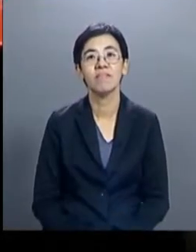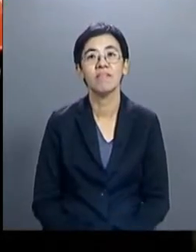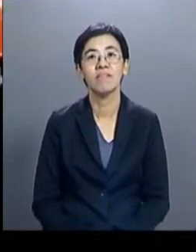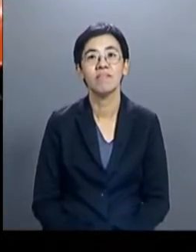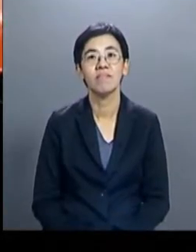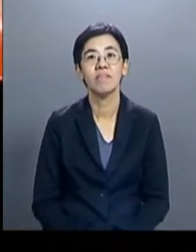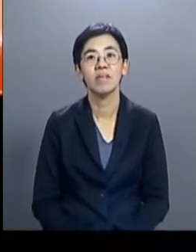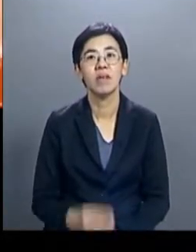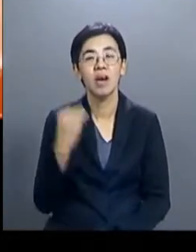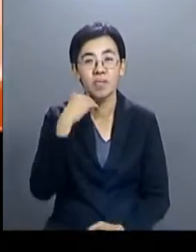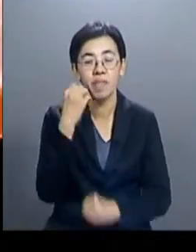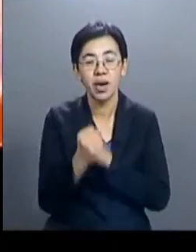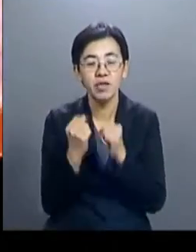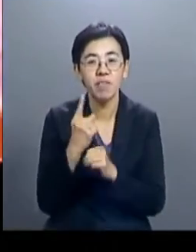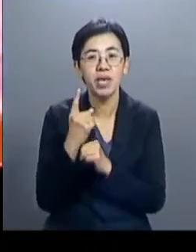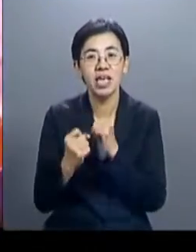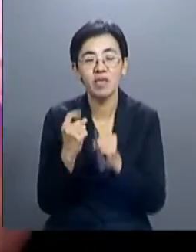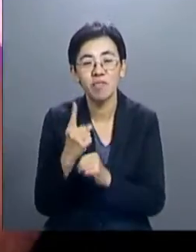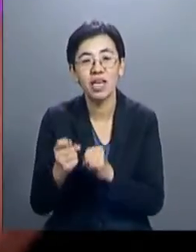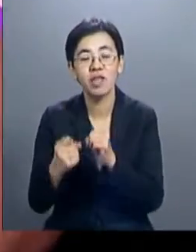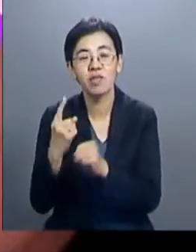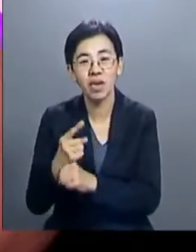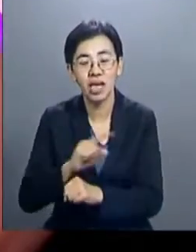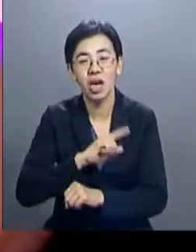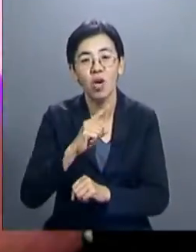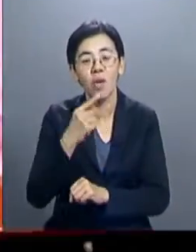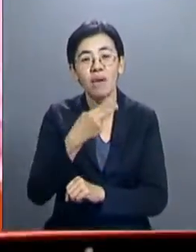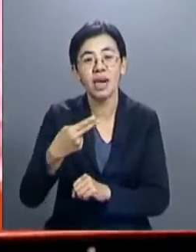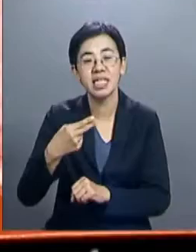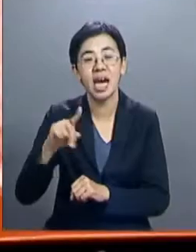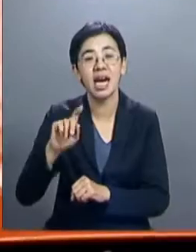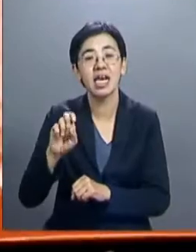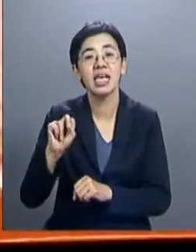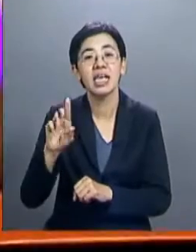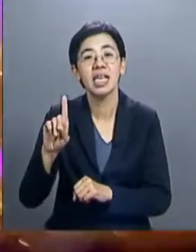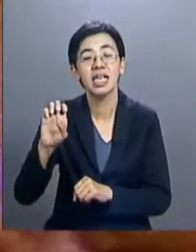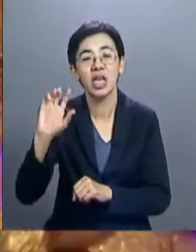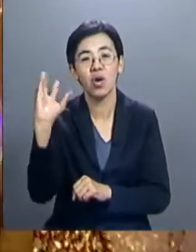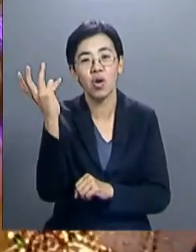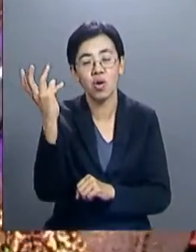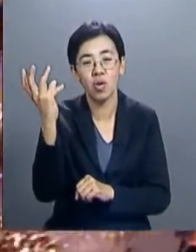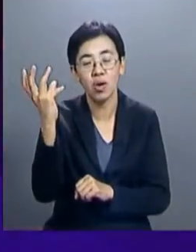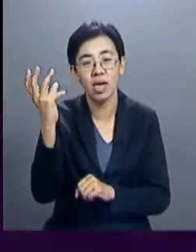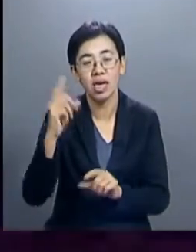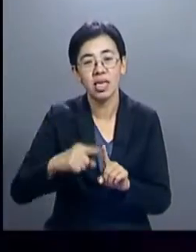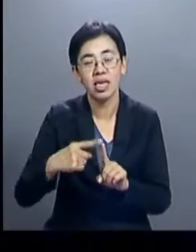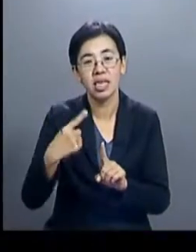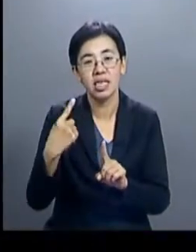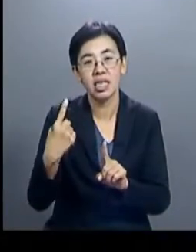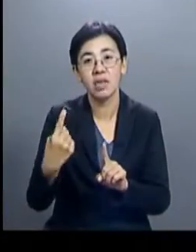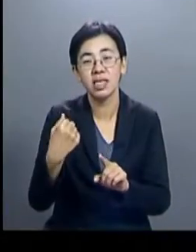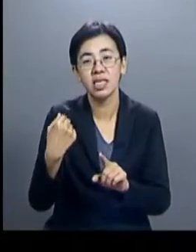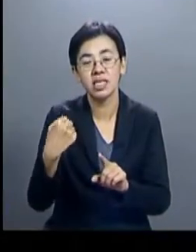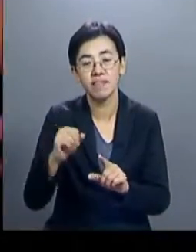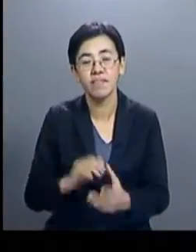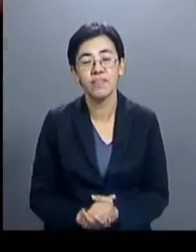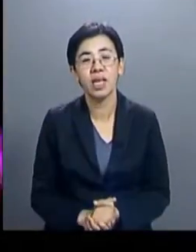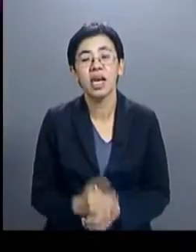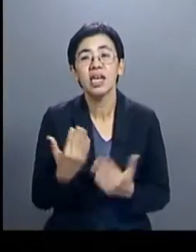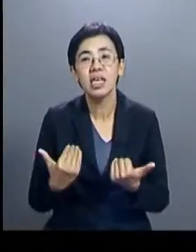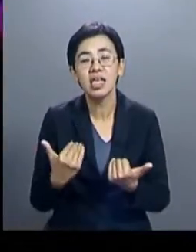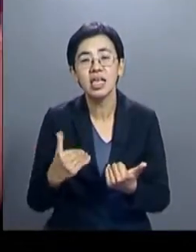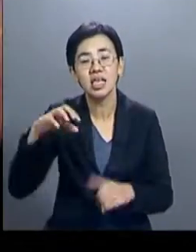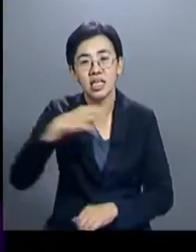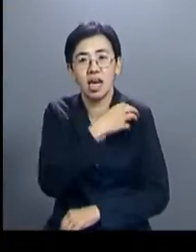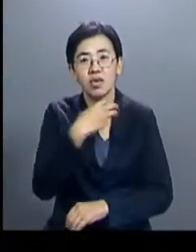ทุกปีวัน World Hindi Day หรือวันภาษาฮินดีโลกตรงกับวันที่10มกราคมซึ่งปีนี้สถานทูตอินเดียประจำประเท